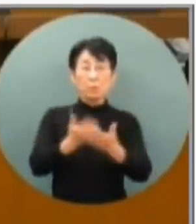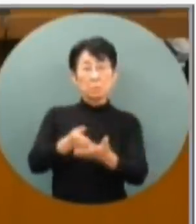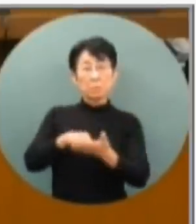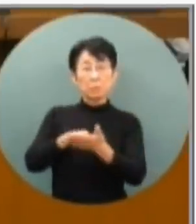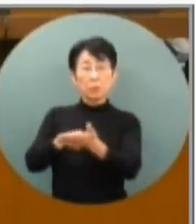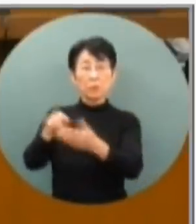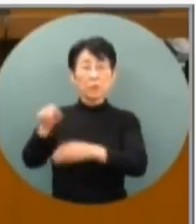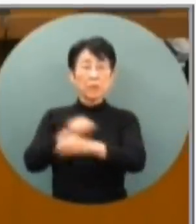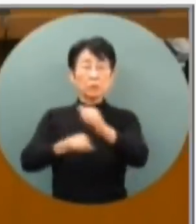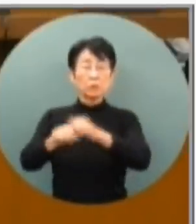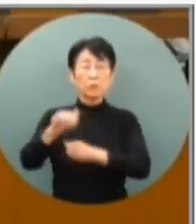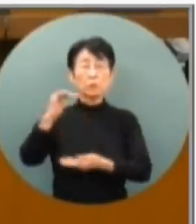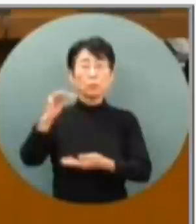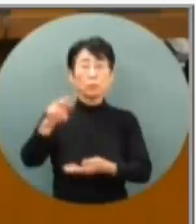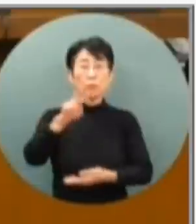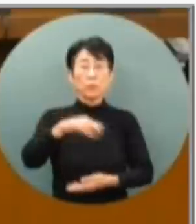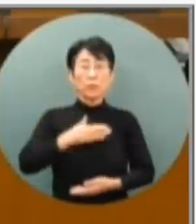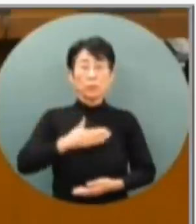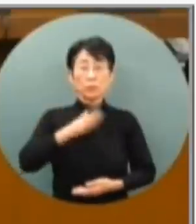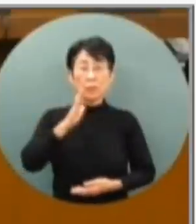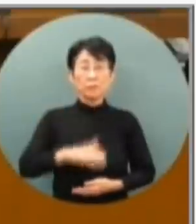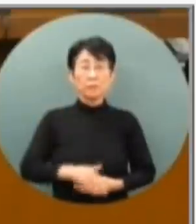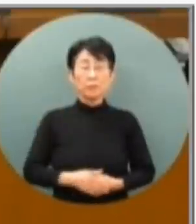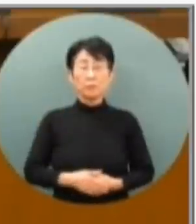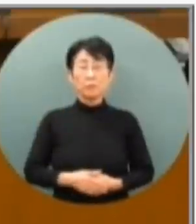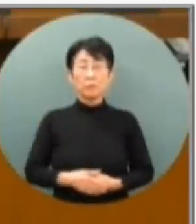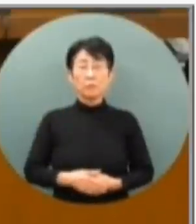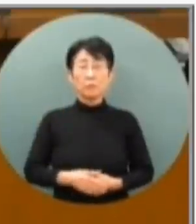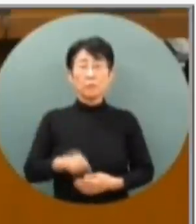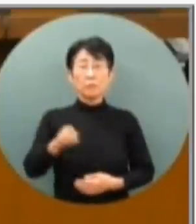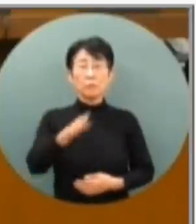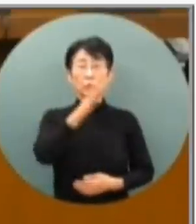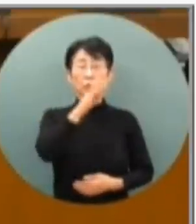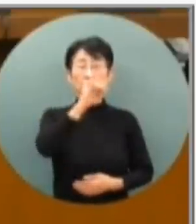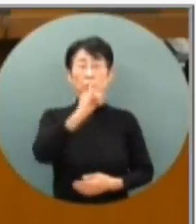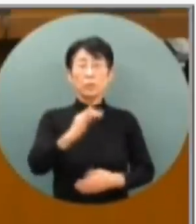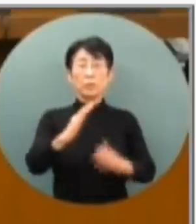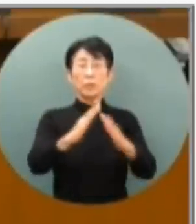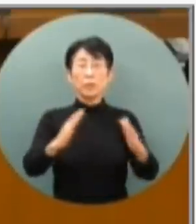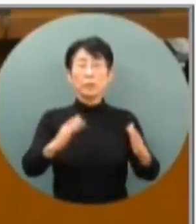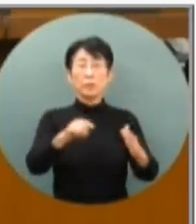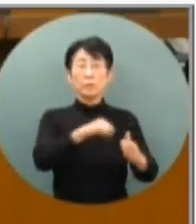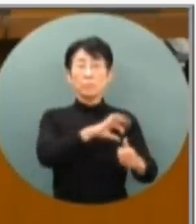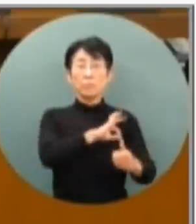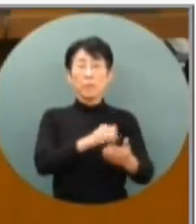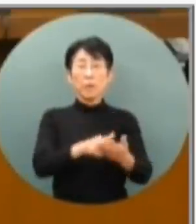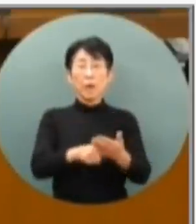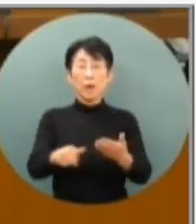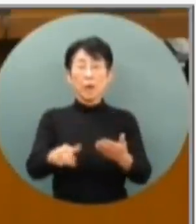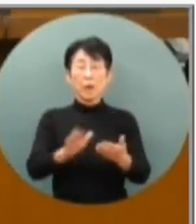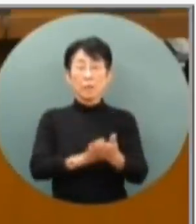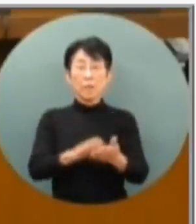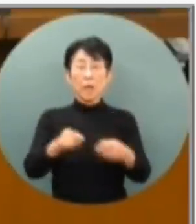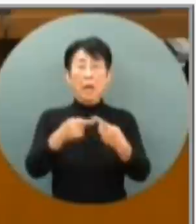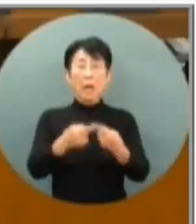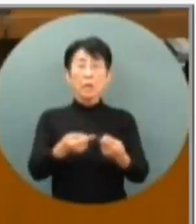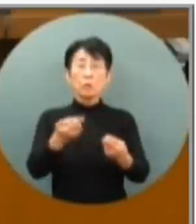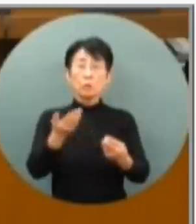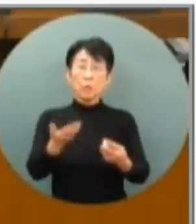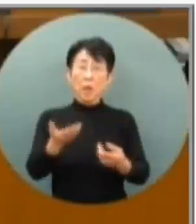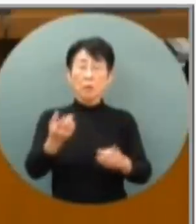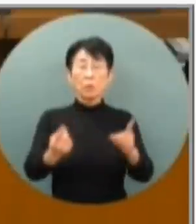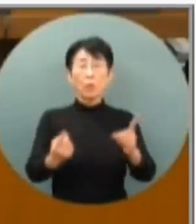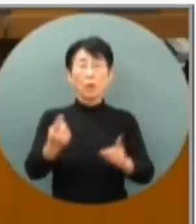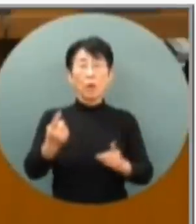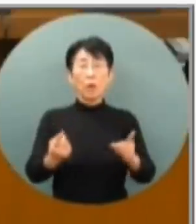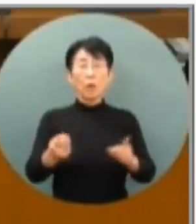ご理解をいただければと思います。その実行委員会にメンバーとして入るかどうかというのは、それは